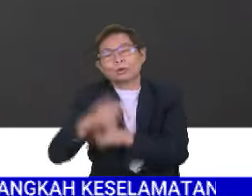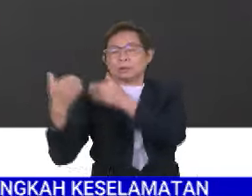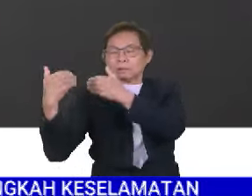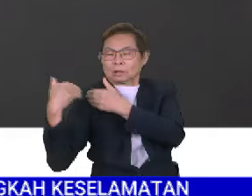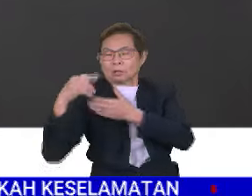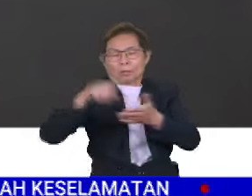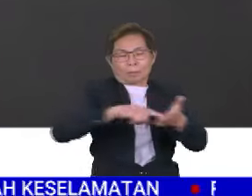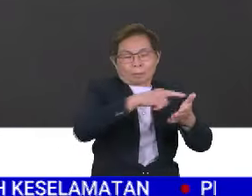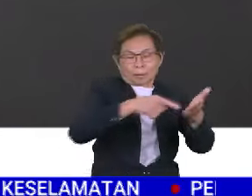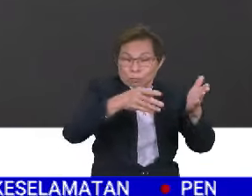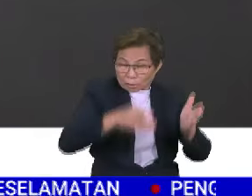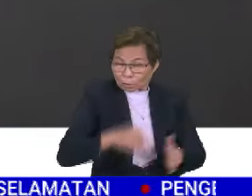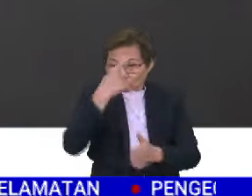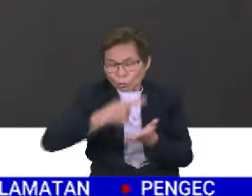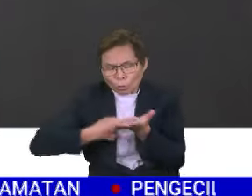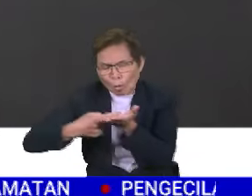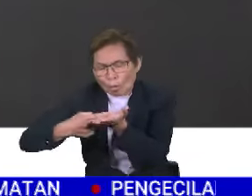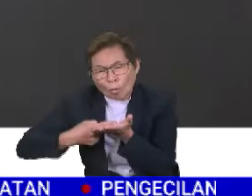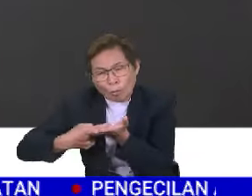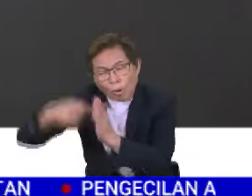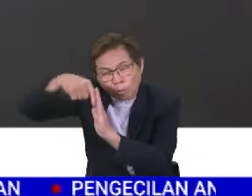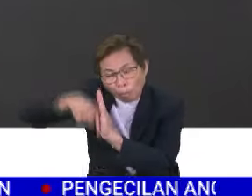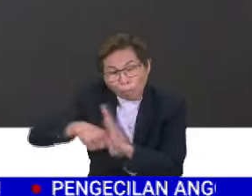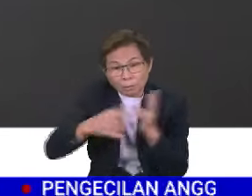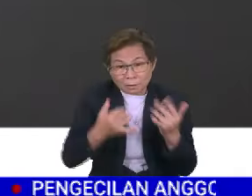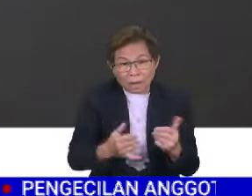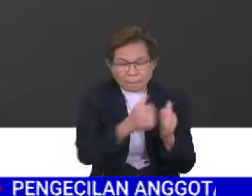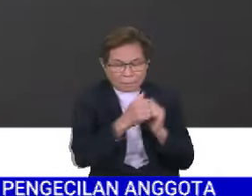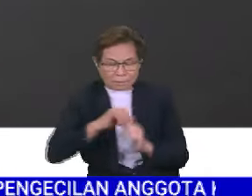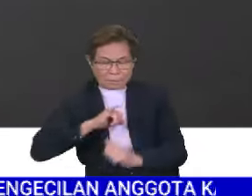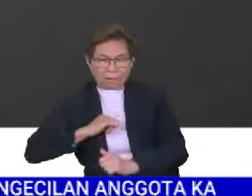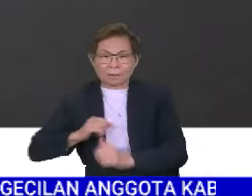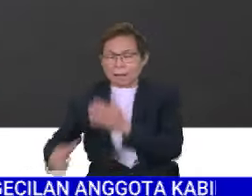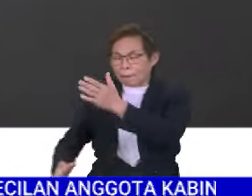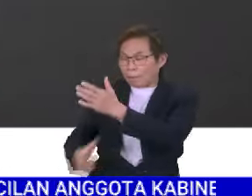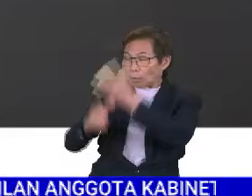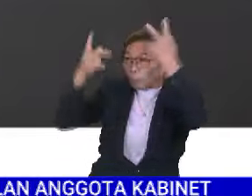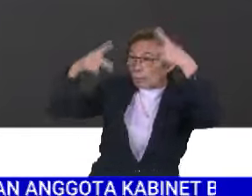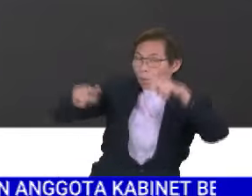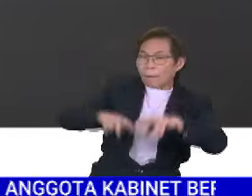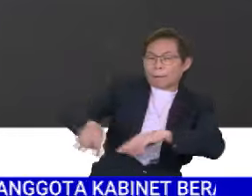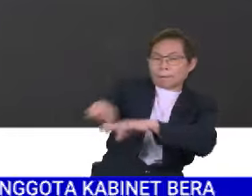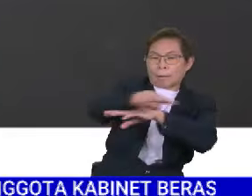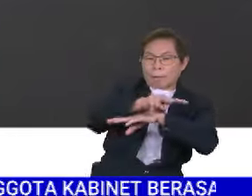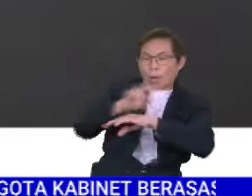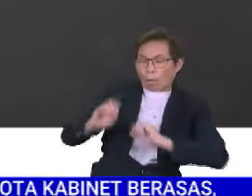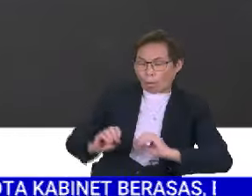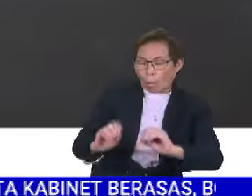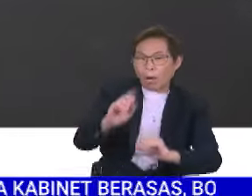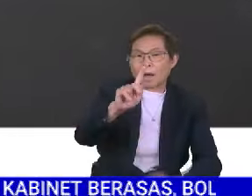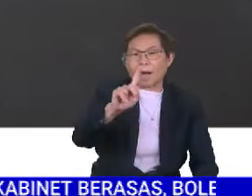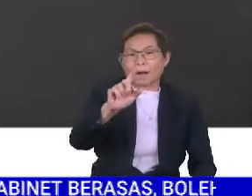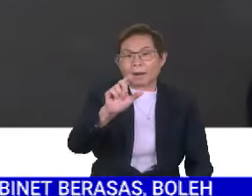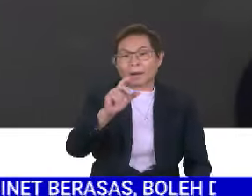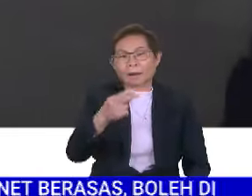tanggungjawab sebagai pengundi. Dan untuk berbicara lebih lanjut mengenainya, ketika ini bersama saya ialah penolong pengarah pemantauan operasi Muhammad Khairim